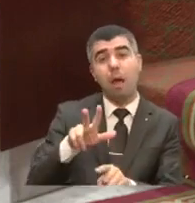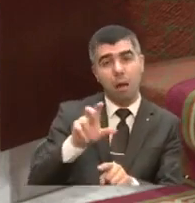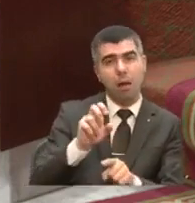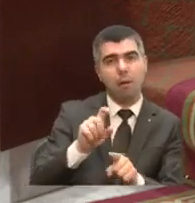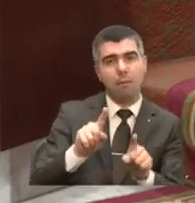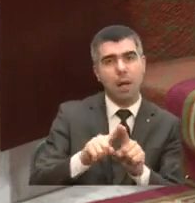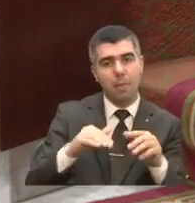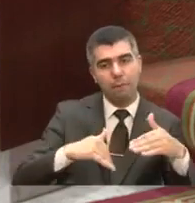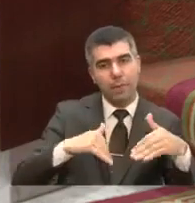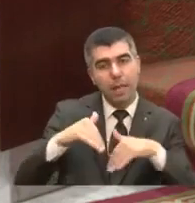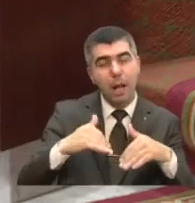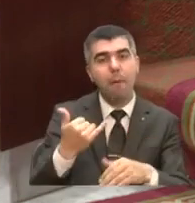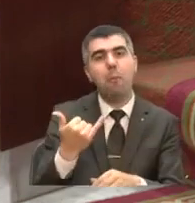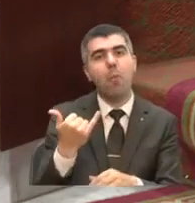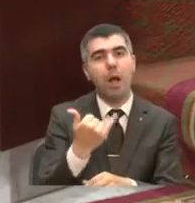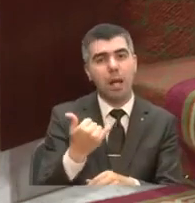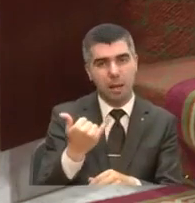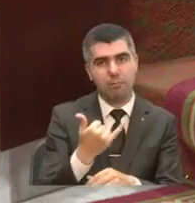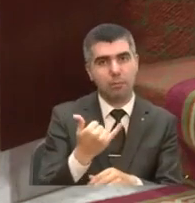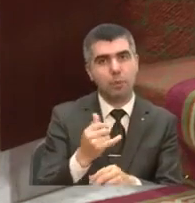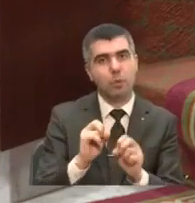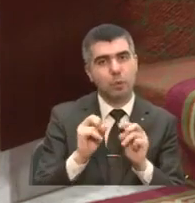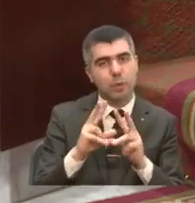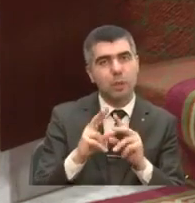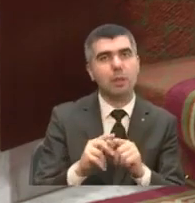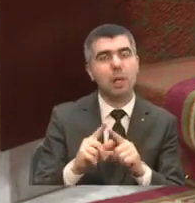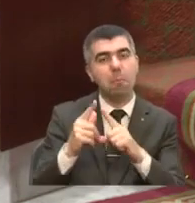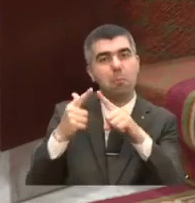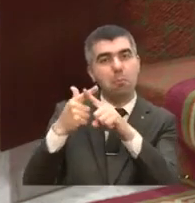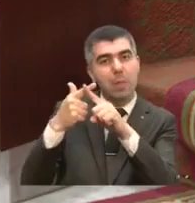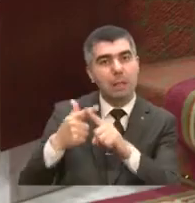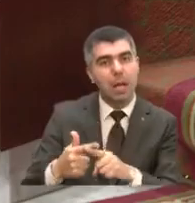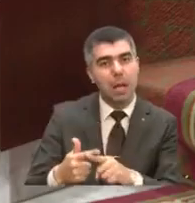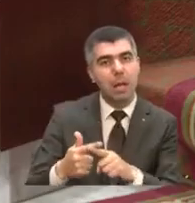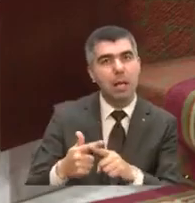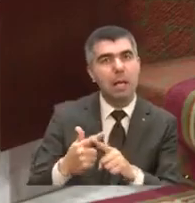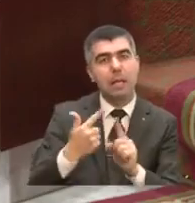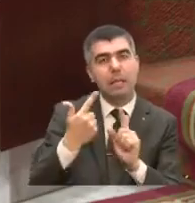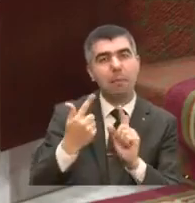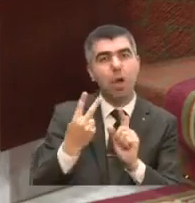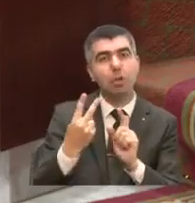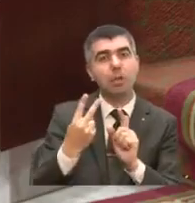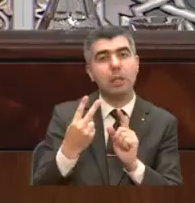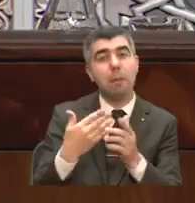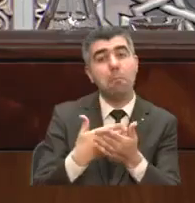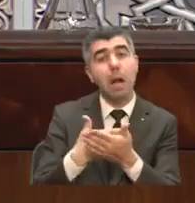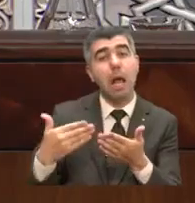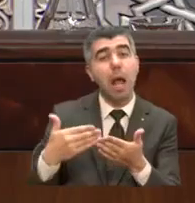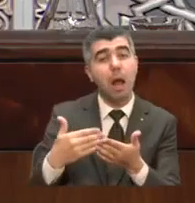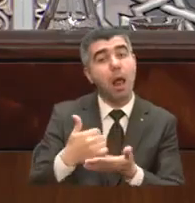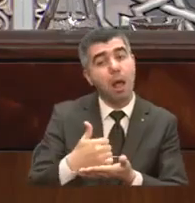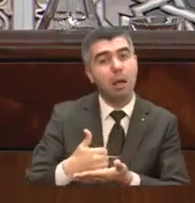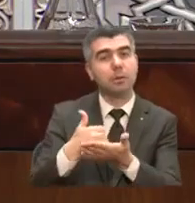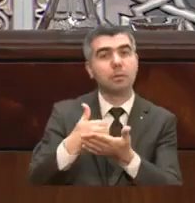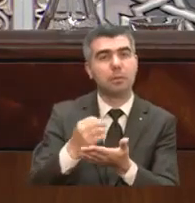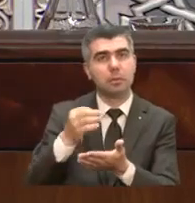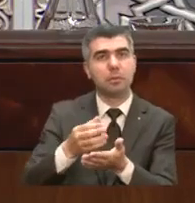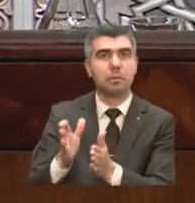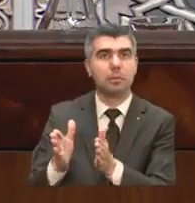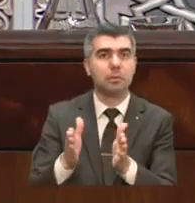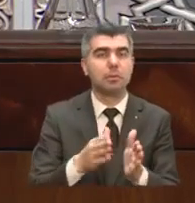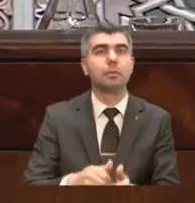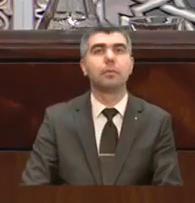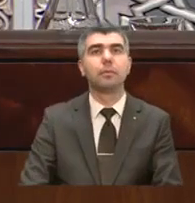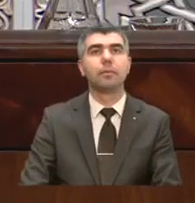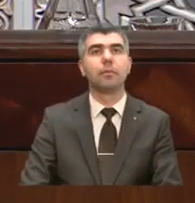عندها أهمية كبيرة جدا، لهذا خصص لها هذا الغلاف المالي ديال 27 مليار ديال السنتيم. شكرا سيد الرئيس. شكرا سيد الوزير. السؤال